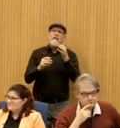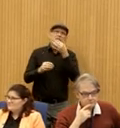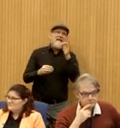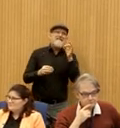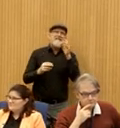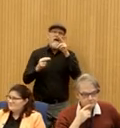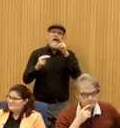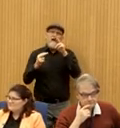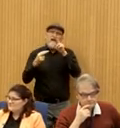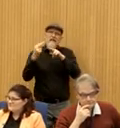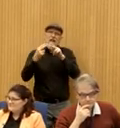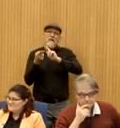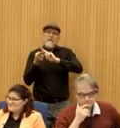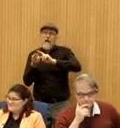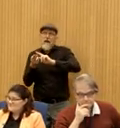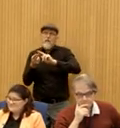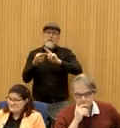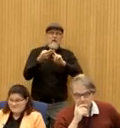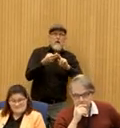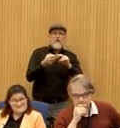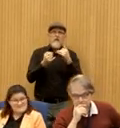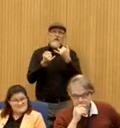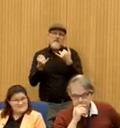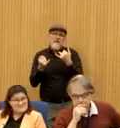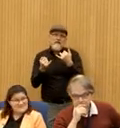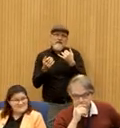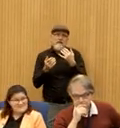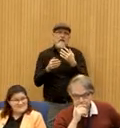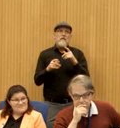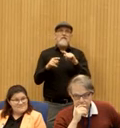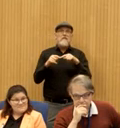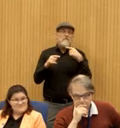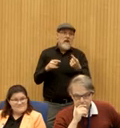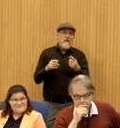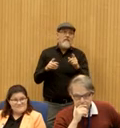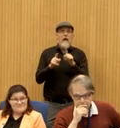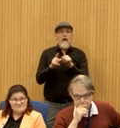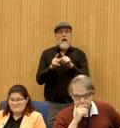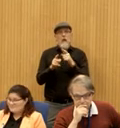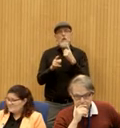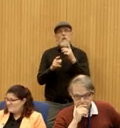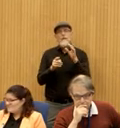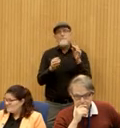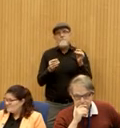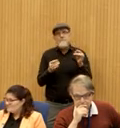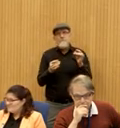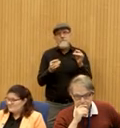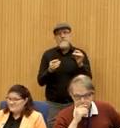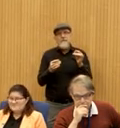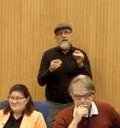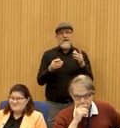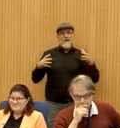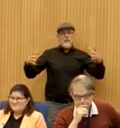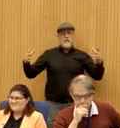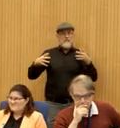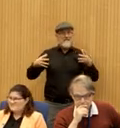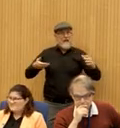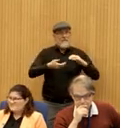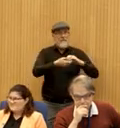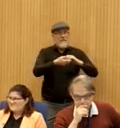Gemeinsamkeiten als Feedback. Beim Dreieck der Gemeinsamkeiten setzen sich eine angehende